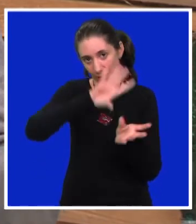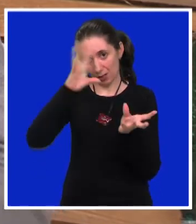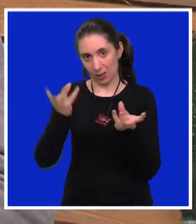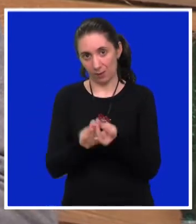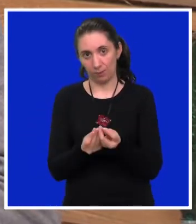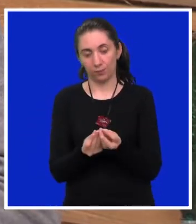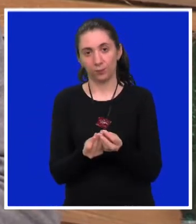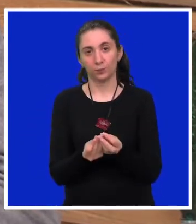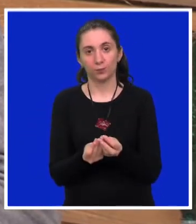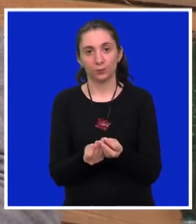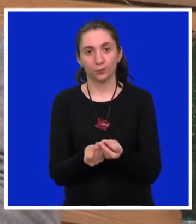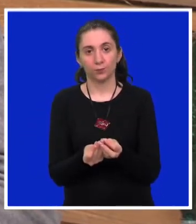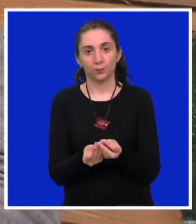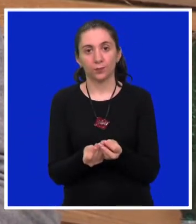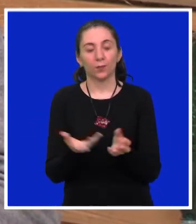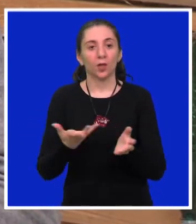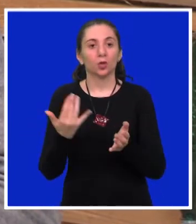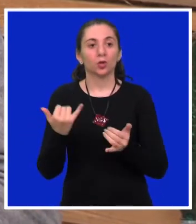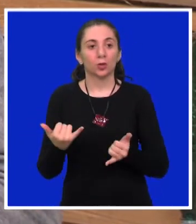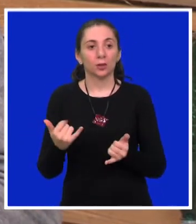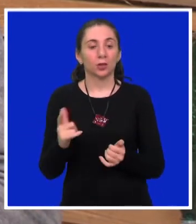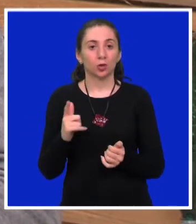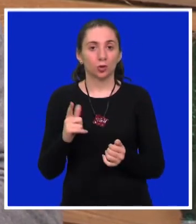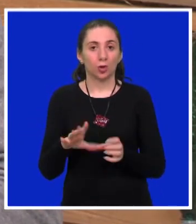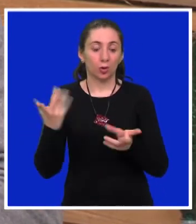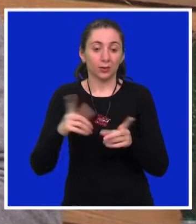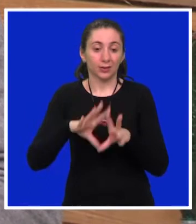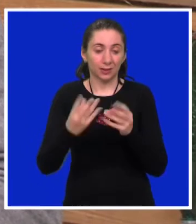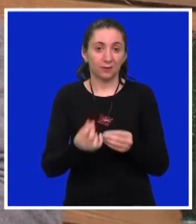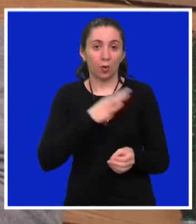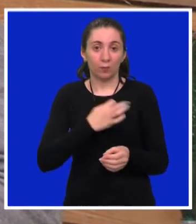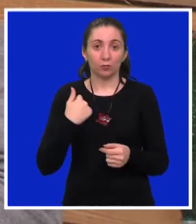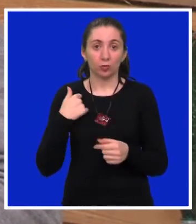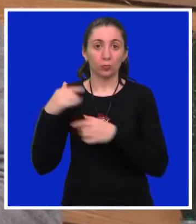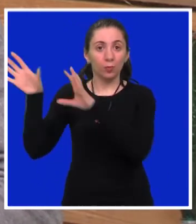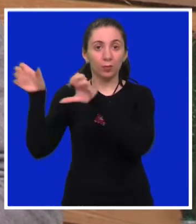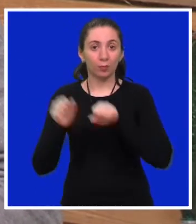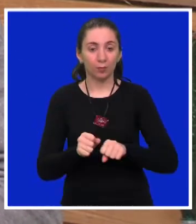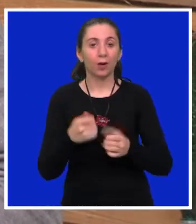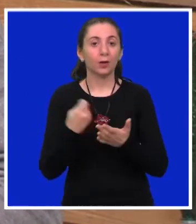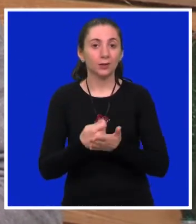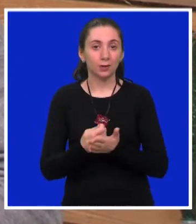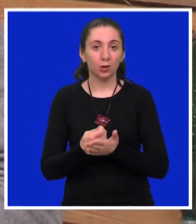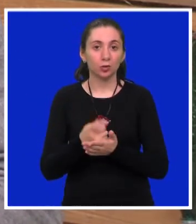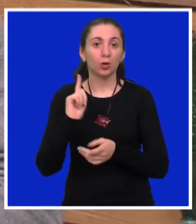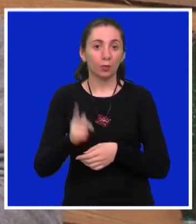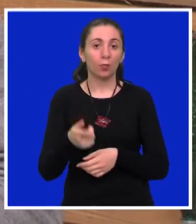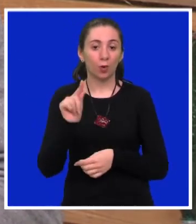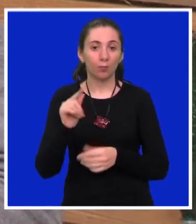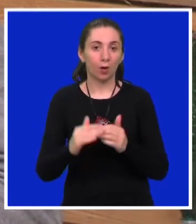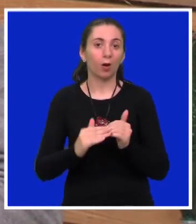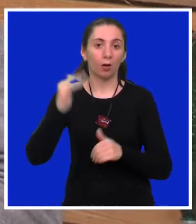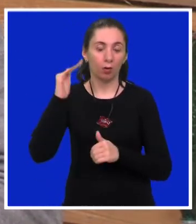svega toga. Definitivno, ono što je sad očito, s obzirom na sve obveze koje smo morali preuzeti, cijena će u jednom dijelu